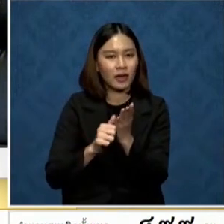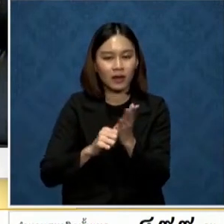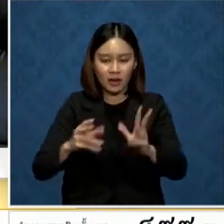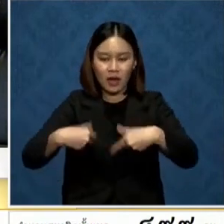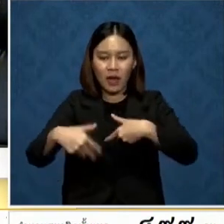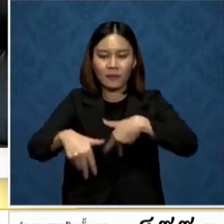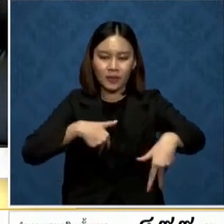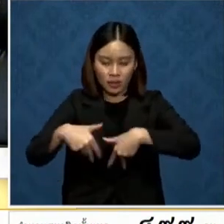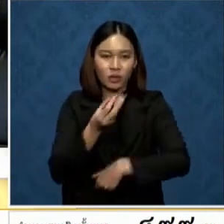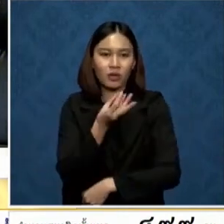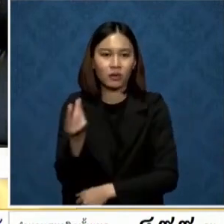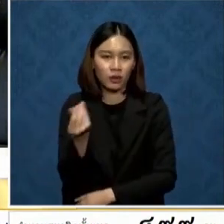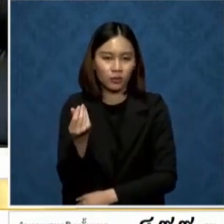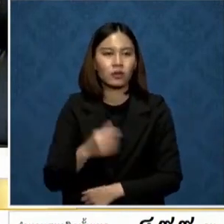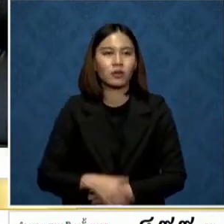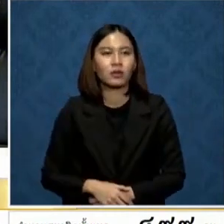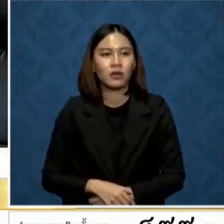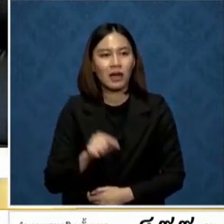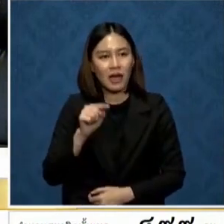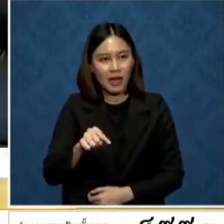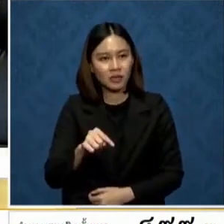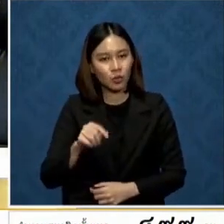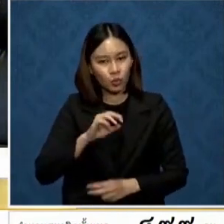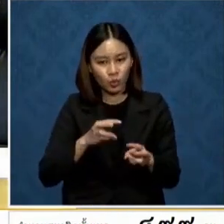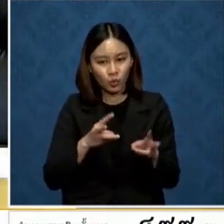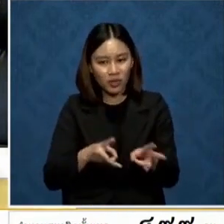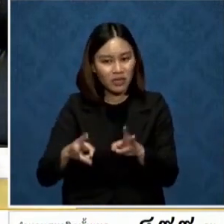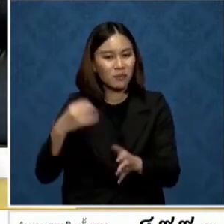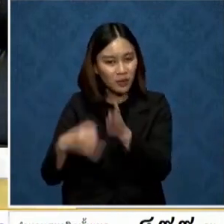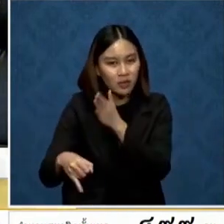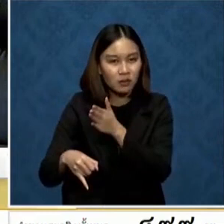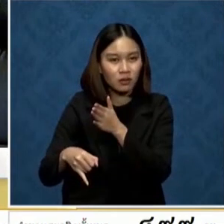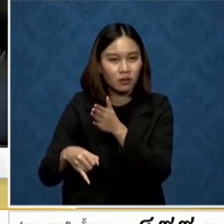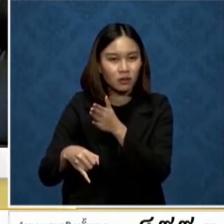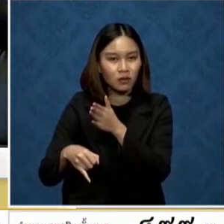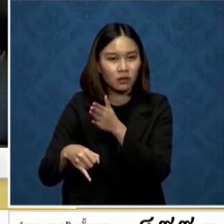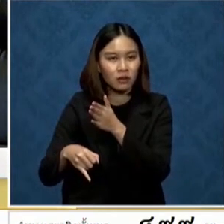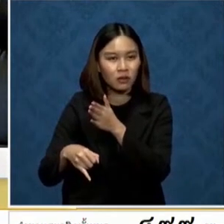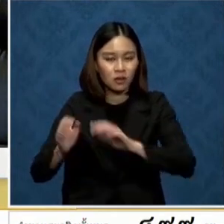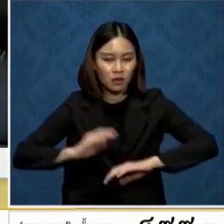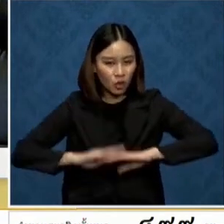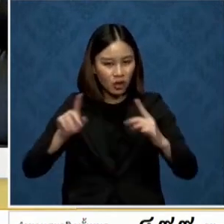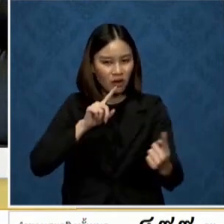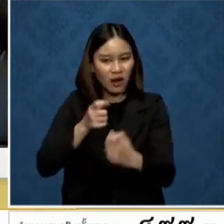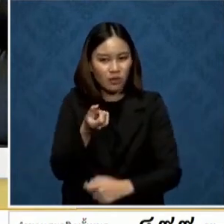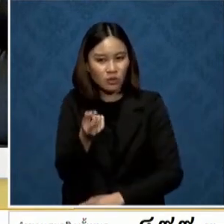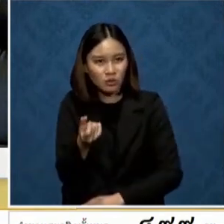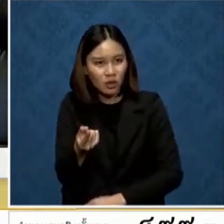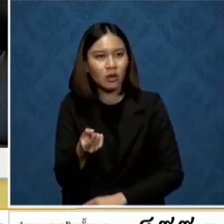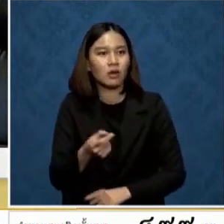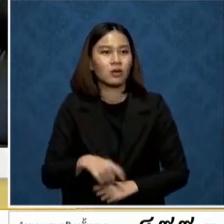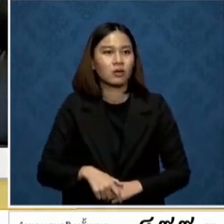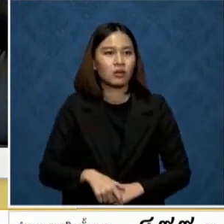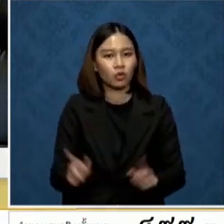พี่น้องประชาชนให้เร็วขึ้นท่านมองว่านี่เป็นหลักการที่ไม่ถูกต้องหรอครับท่านจะยกเรื่องกระทุสดท่านจะยกเรื่องประธาน